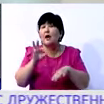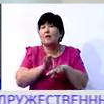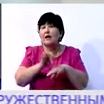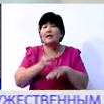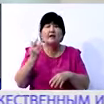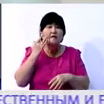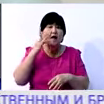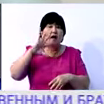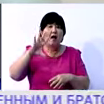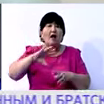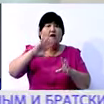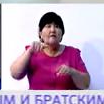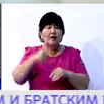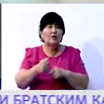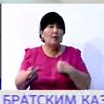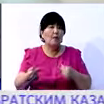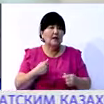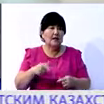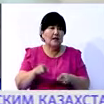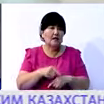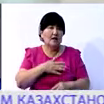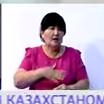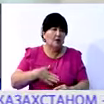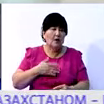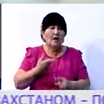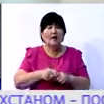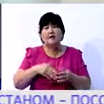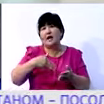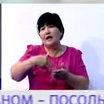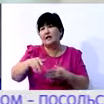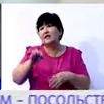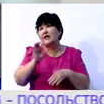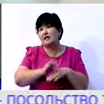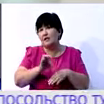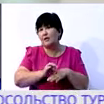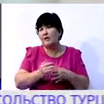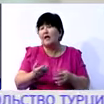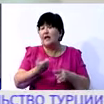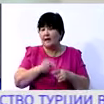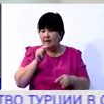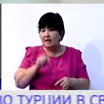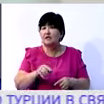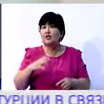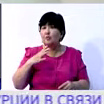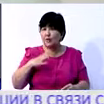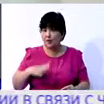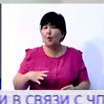в основном страдают аназогнозией, то есть это отрицание заболевания. Поэтому здесь